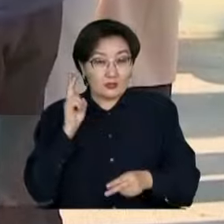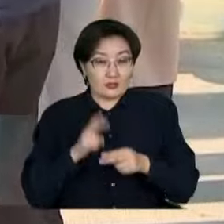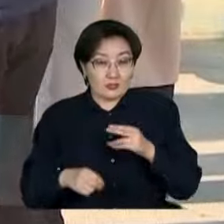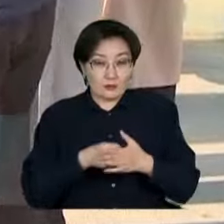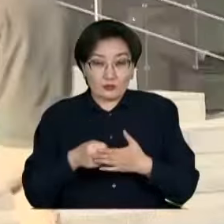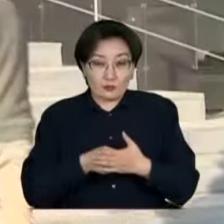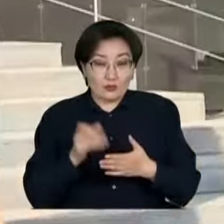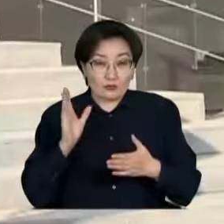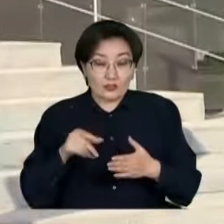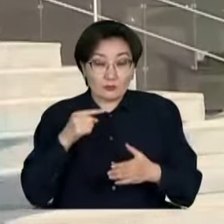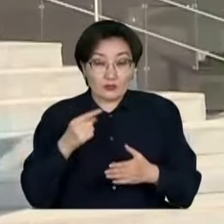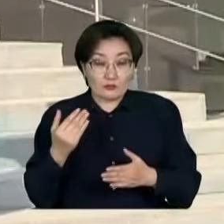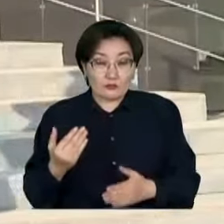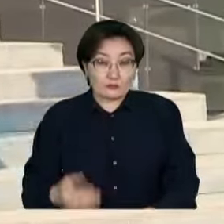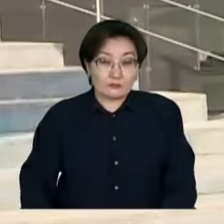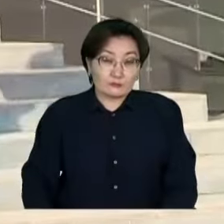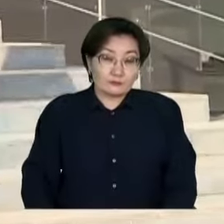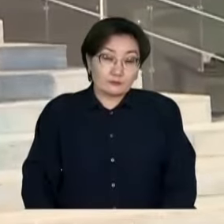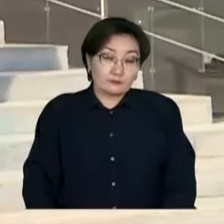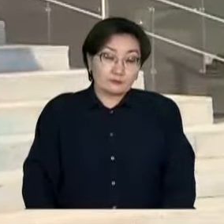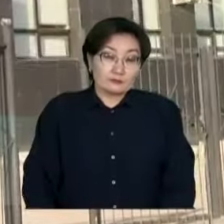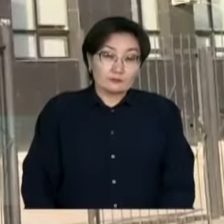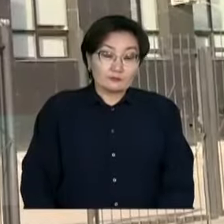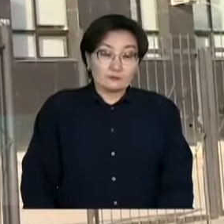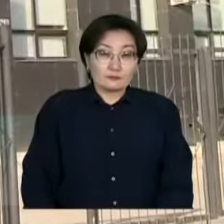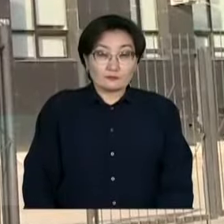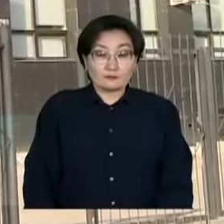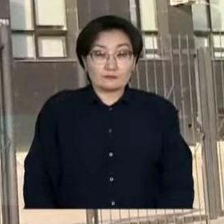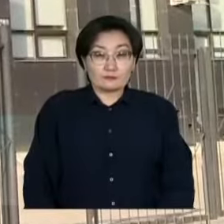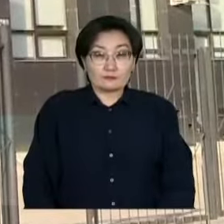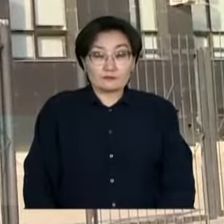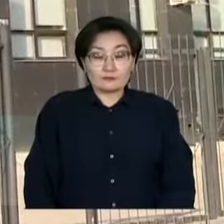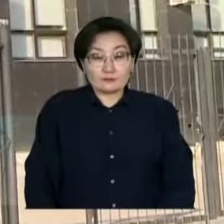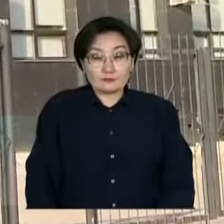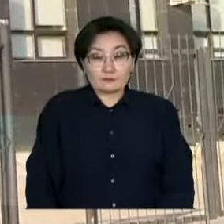бекініп отыр. Жасұлан Мұқан, Мұқағали Нұрдәулет, Алматы телеарнасы, Ақтау.